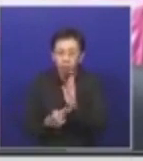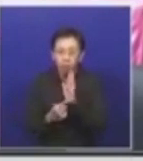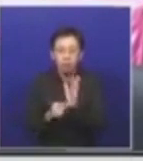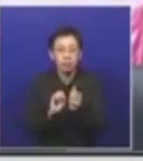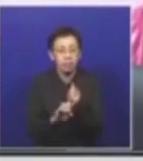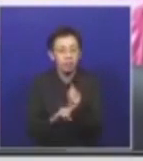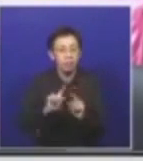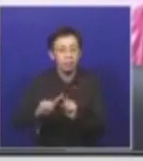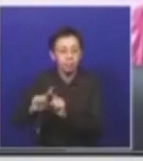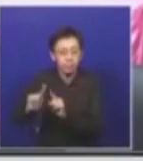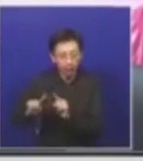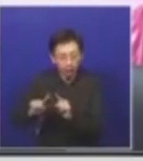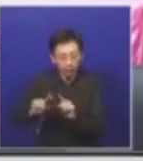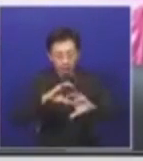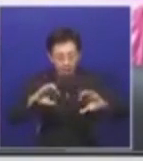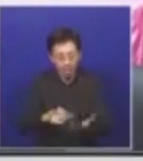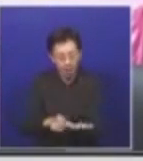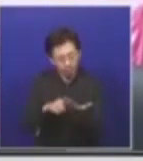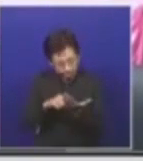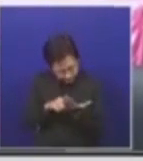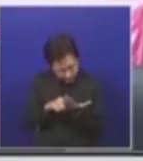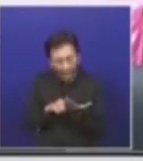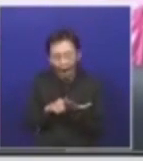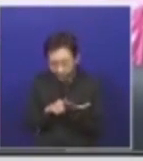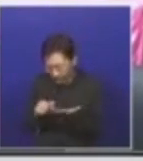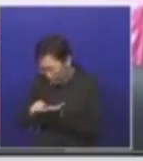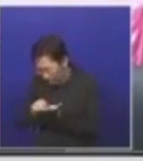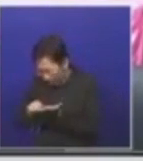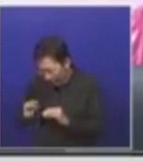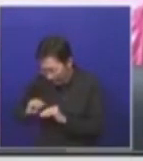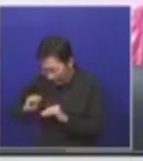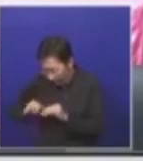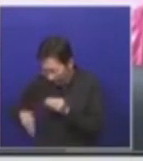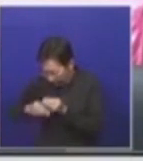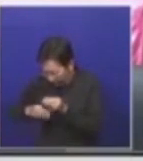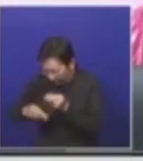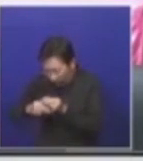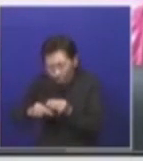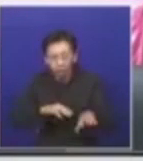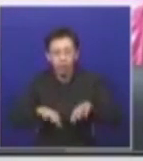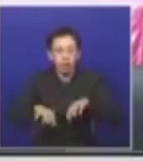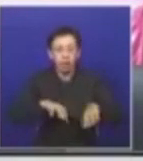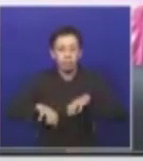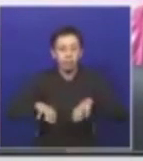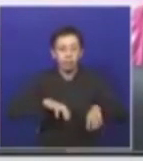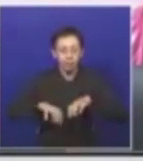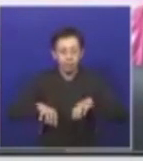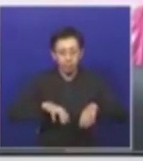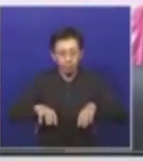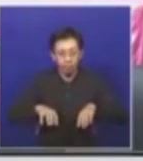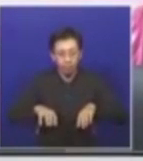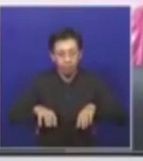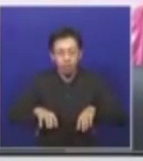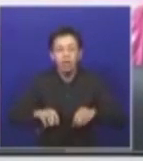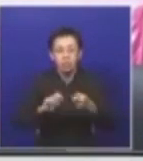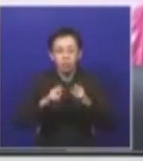ไปใช้ในการพิจารณาปรับเติมเสริมแต่งในการที่จะบริหารบ้านเมืองภายใต้เรื่องใหญ่ซึ่ง